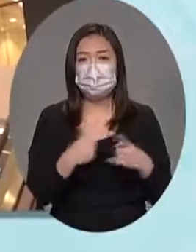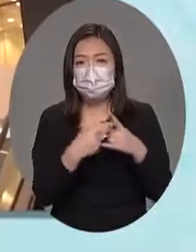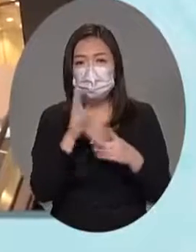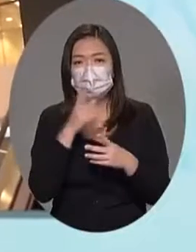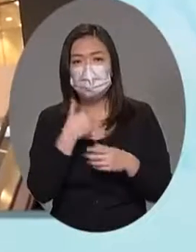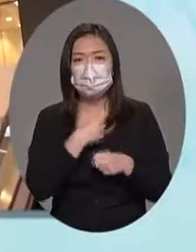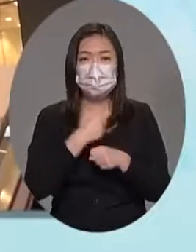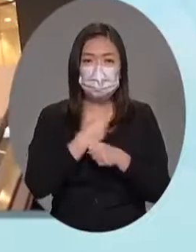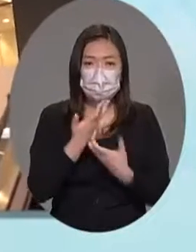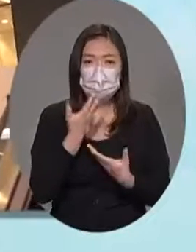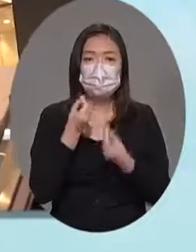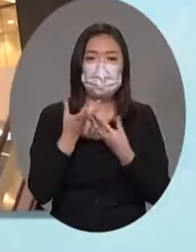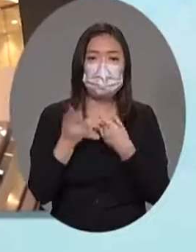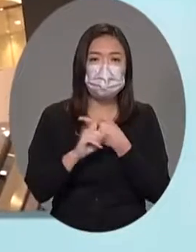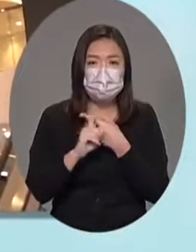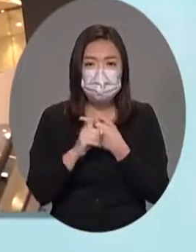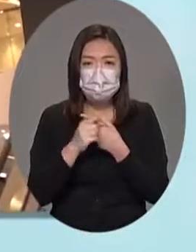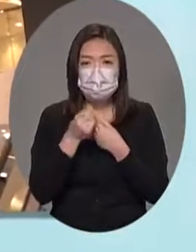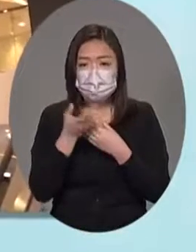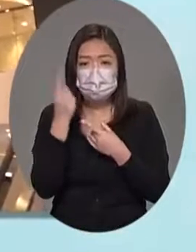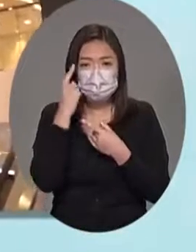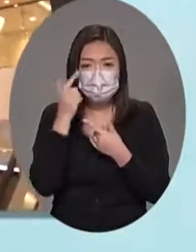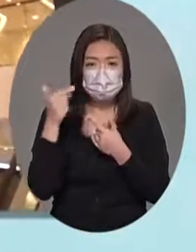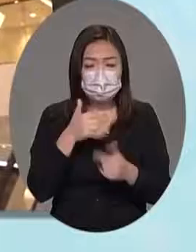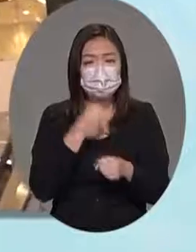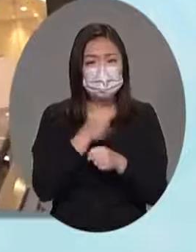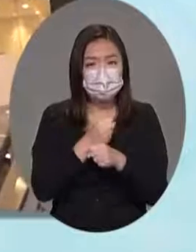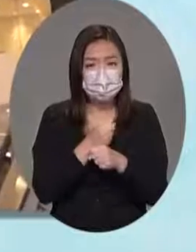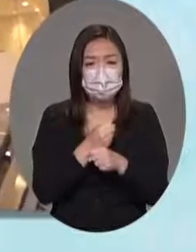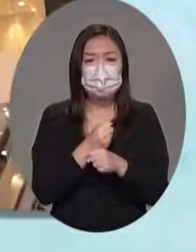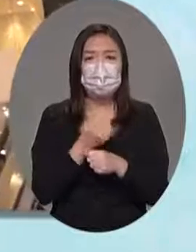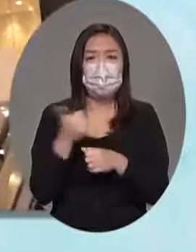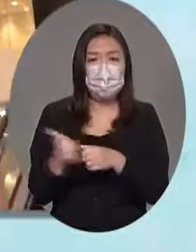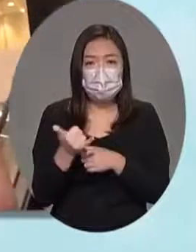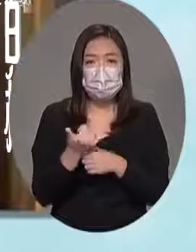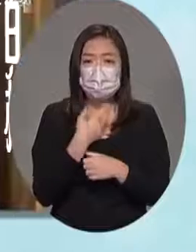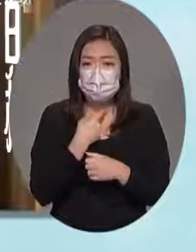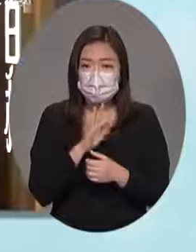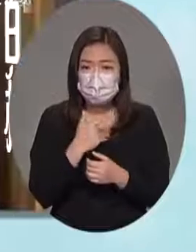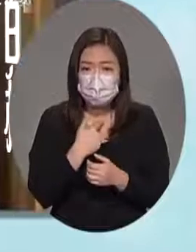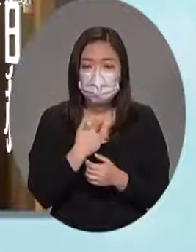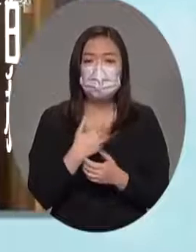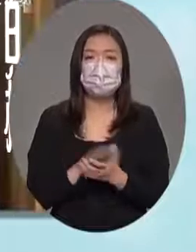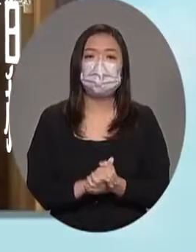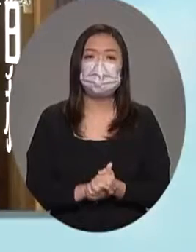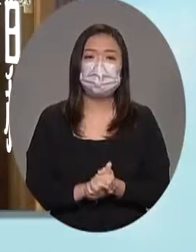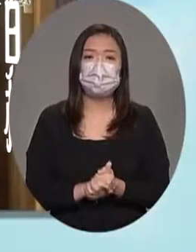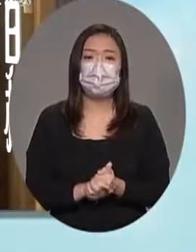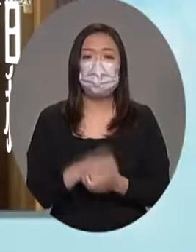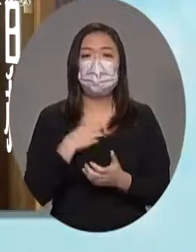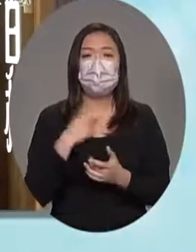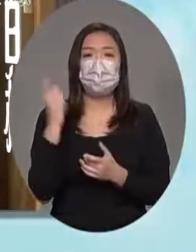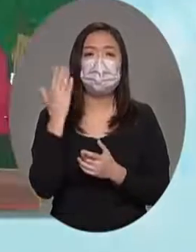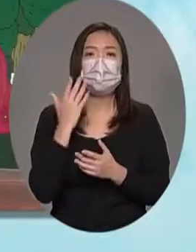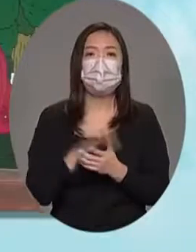或者係可以俾到一個警告，佢哋應唔應該即係繼續可能工作啊，或者出街咁樣樣咯。我覺得即係可能天文